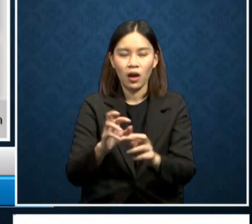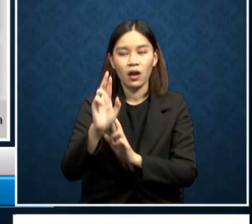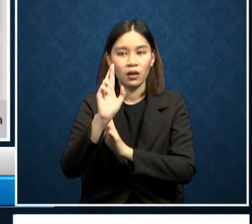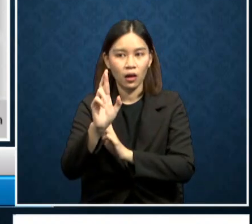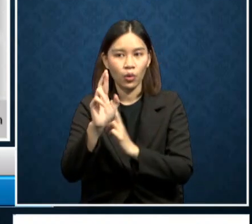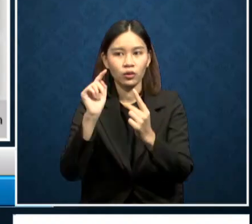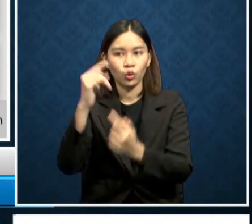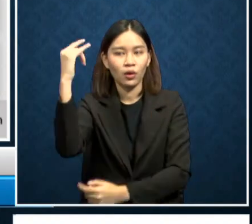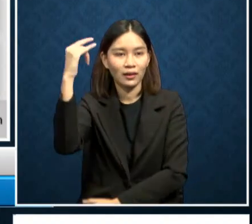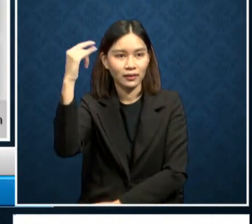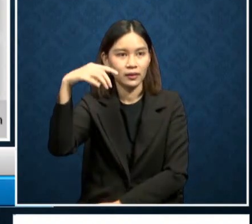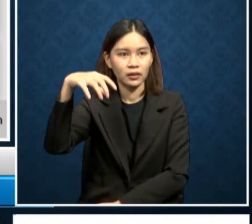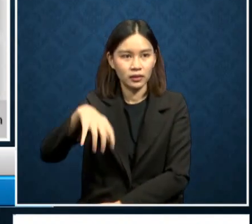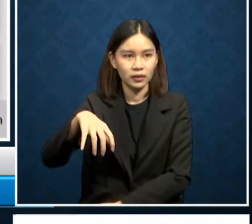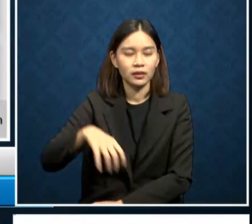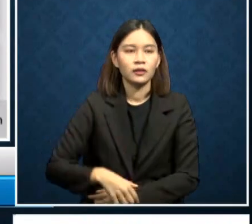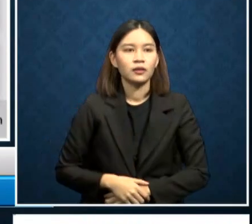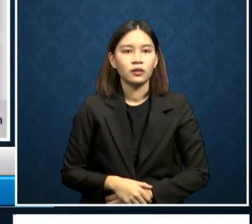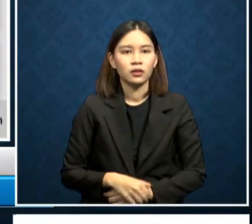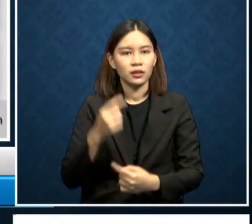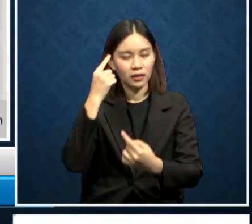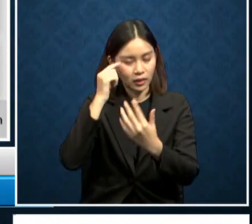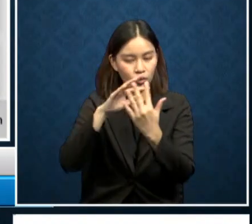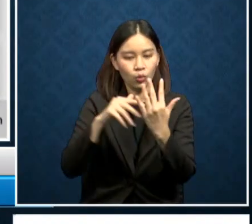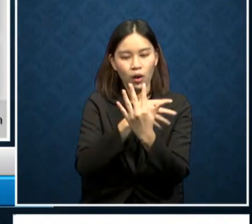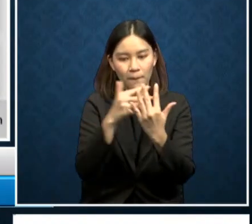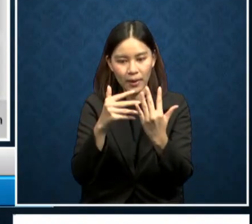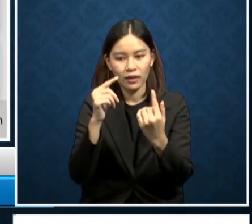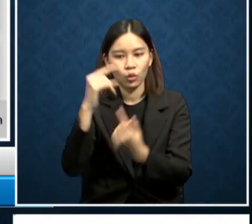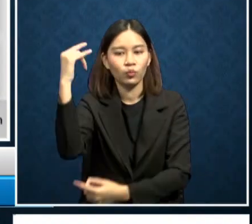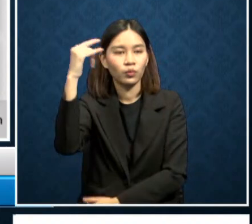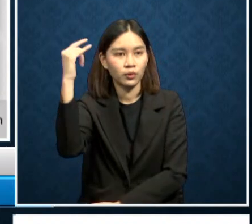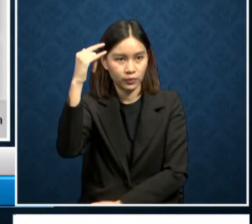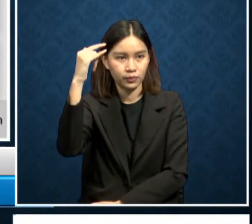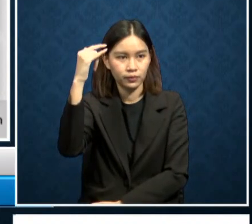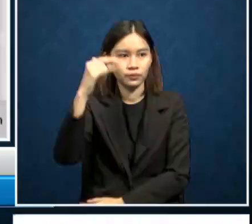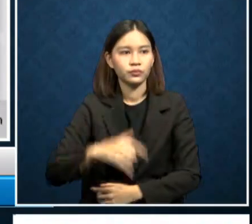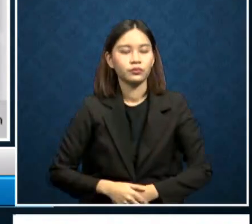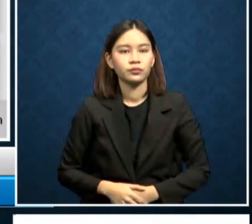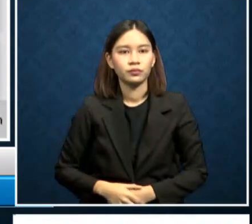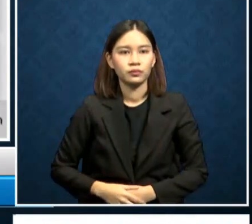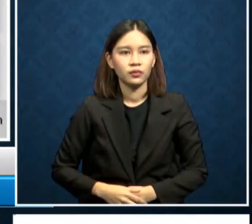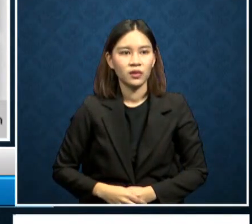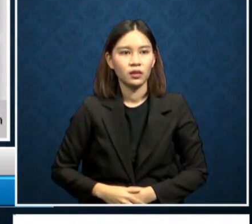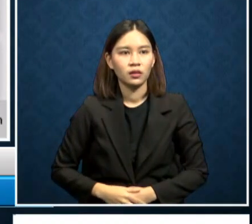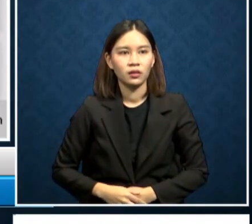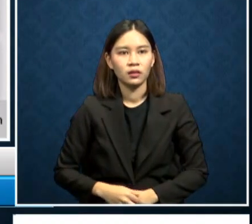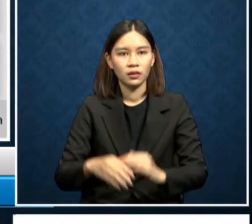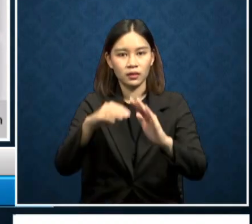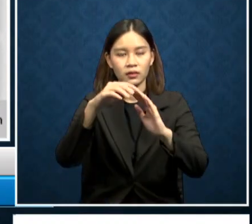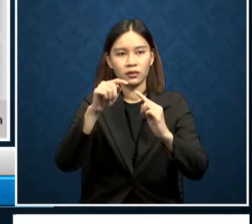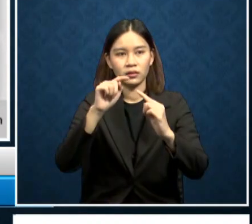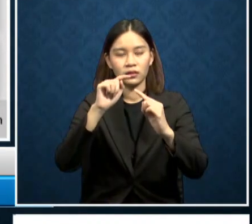ระวังอากาศยานตลาดถึงการวางแผนการใช้ห้วงอากาศเรียงตามลำดับของ